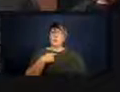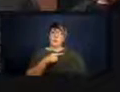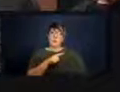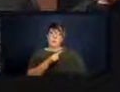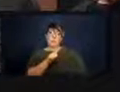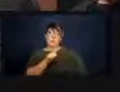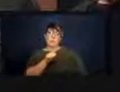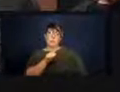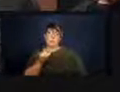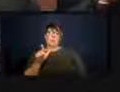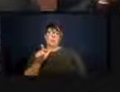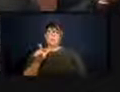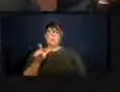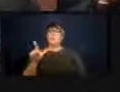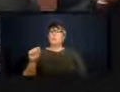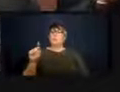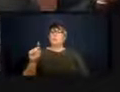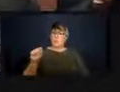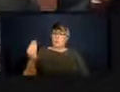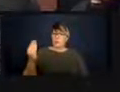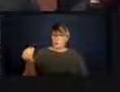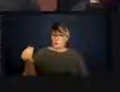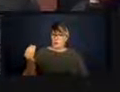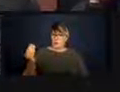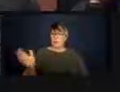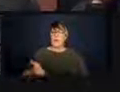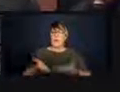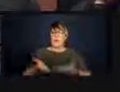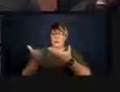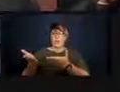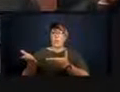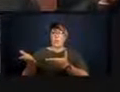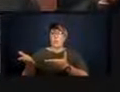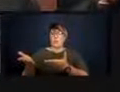الجاذبة، وفي عام